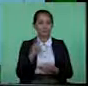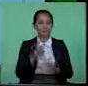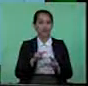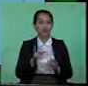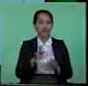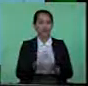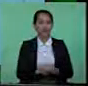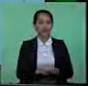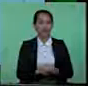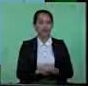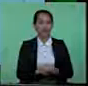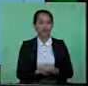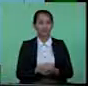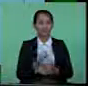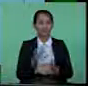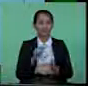teng.